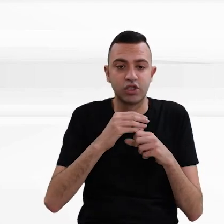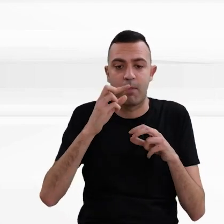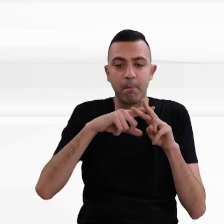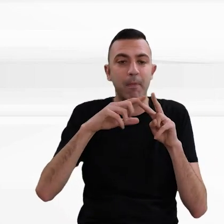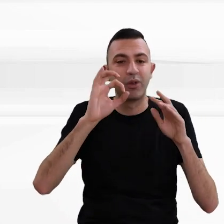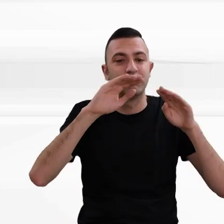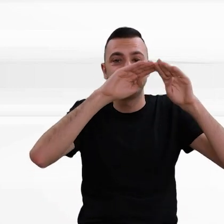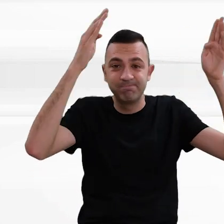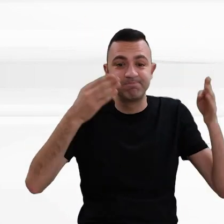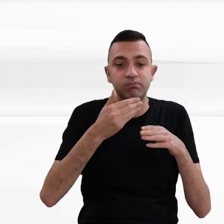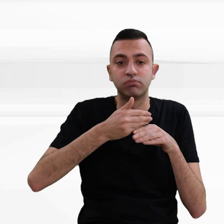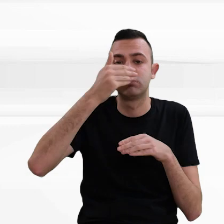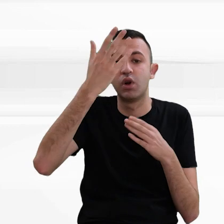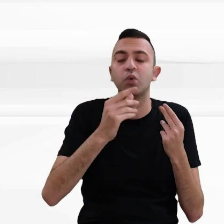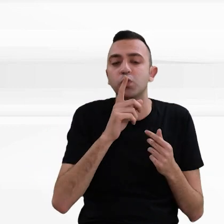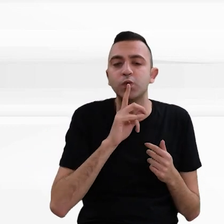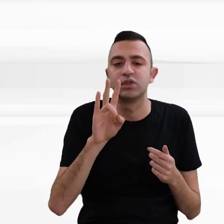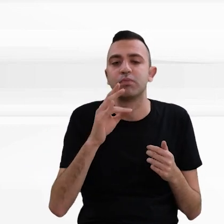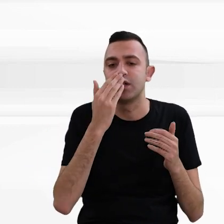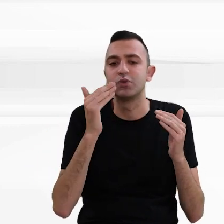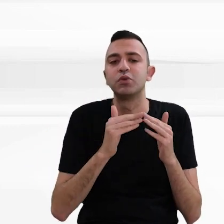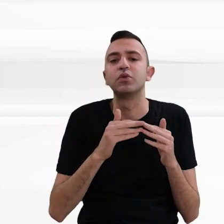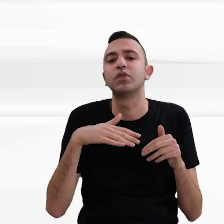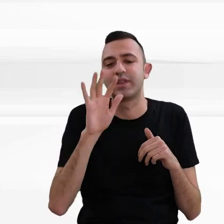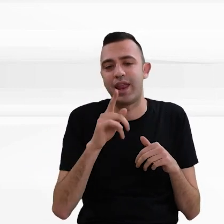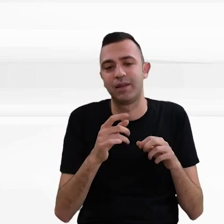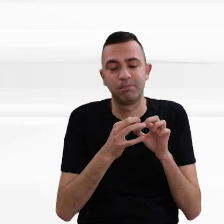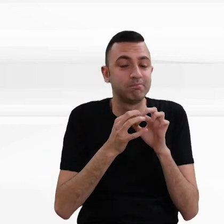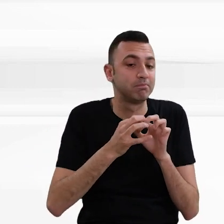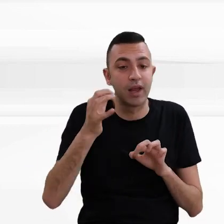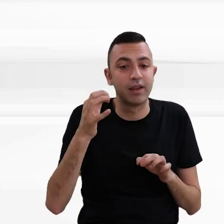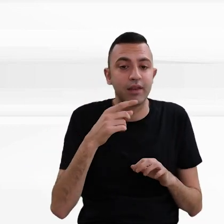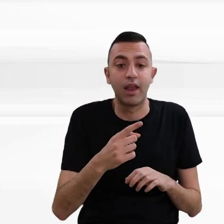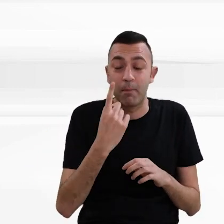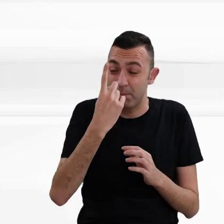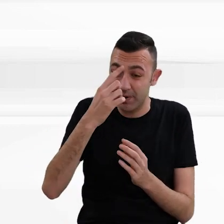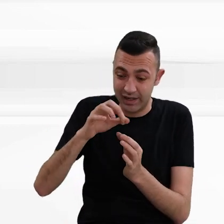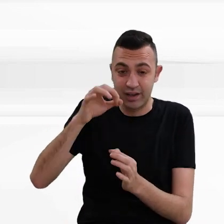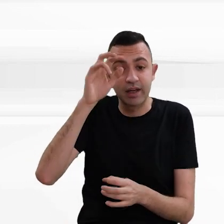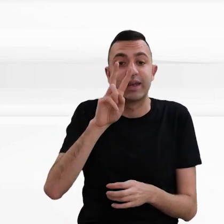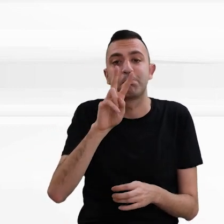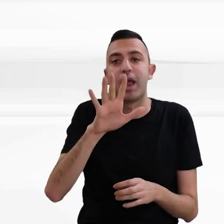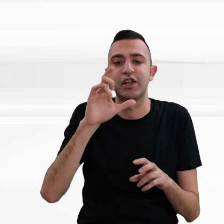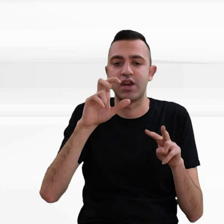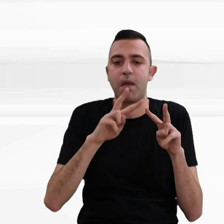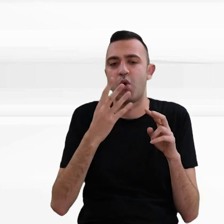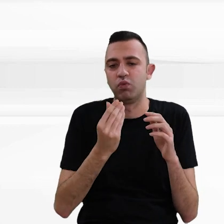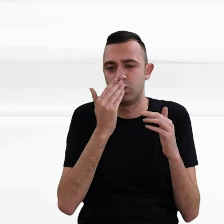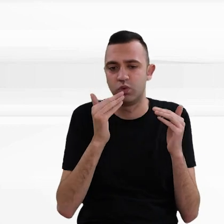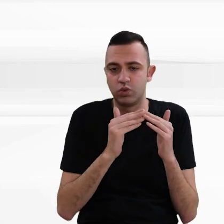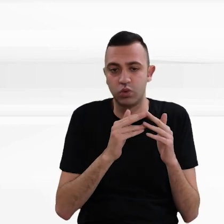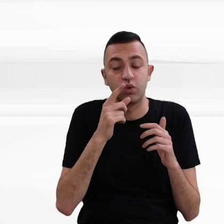Taşar O halde 5'in küpü yani 125 alamam O halde buradaki Kenar uzunluğu en fazla bir kenar uzunluğu 25 santimetre